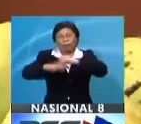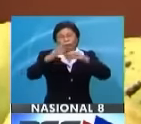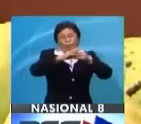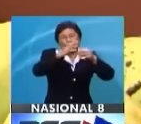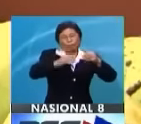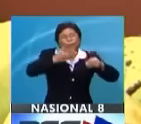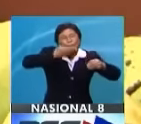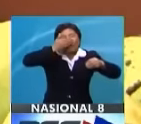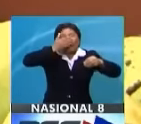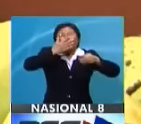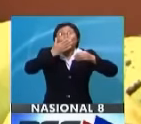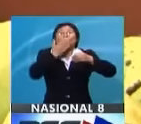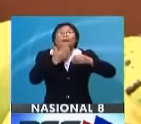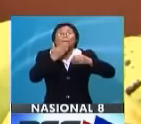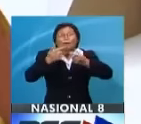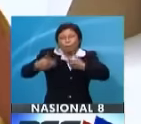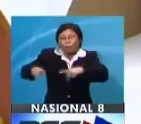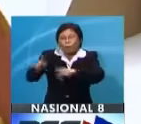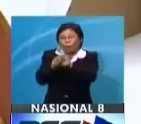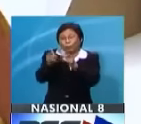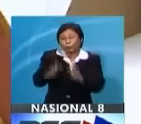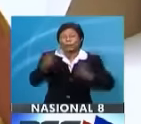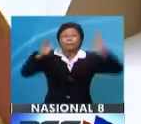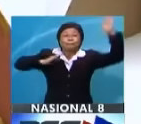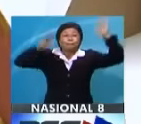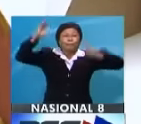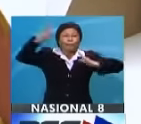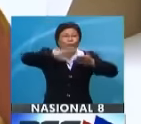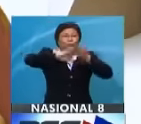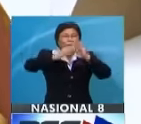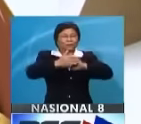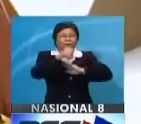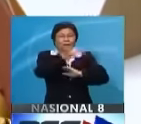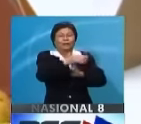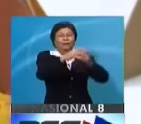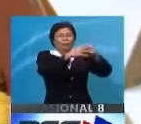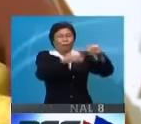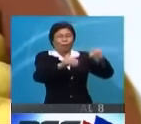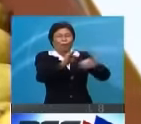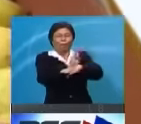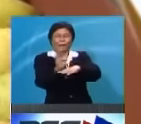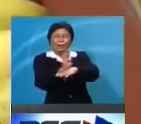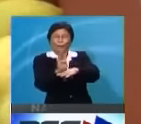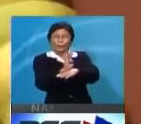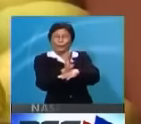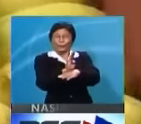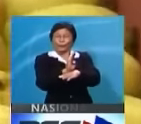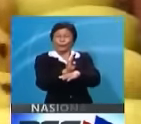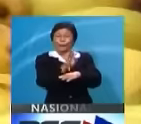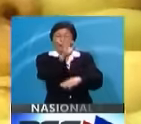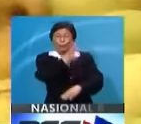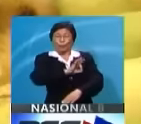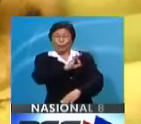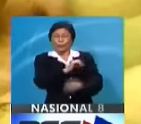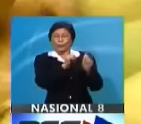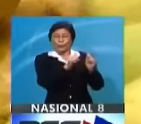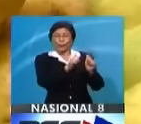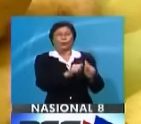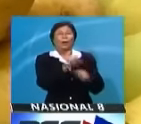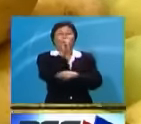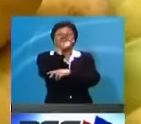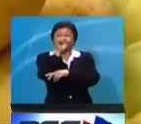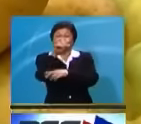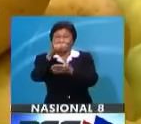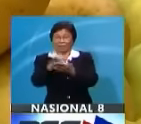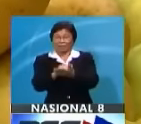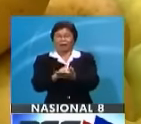manis yang sekaligus memberi peluang kepada usahawan tempatan untuk menjadikannya sebagai satu peluang perniagaan yang begitu lumayan. Selain itu, karnival ini